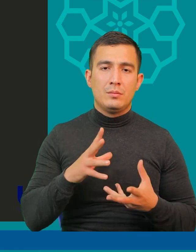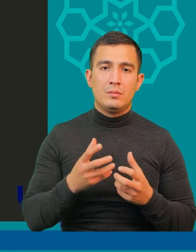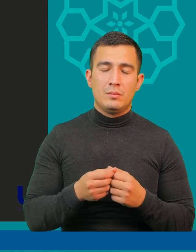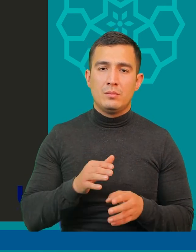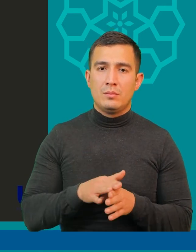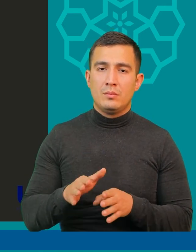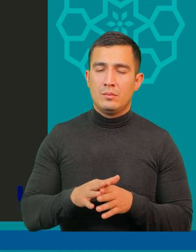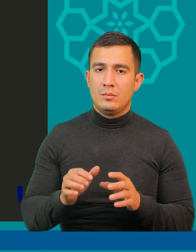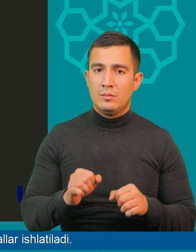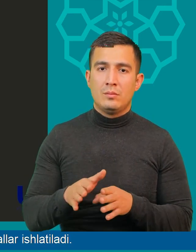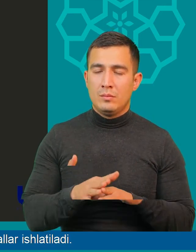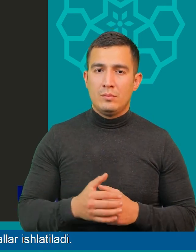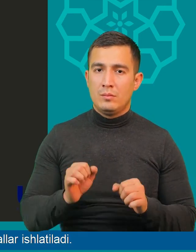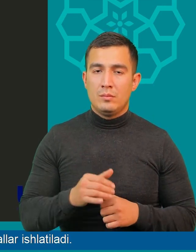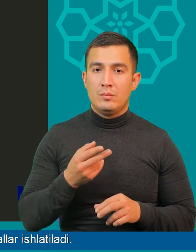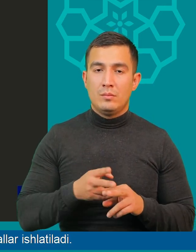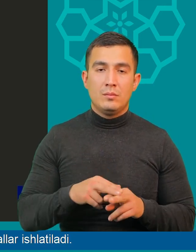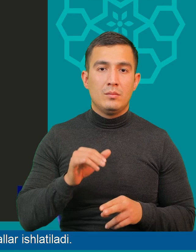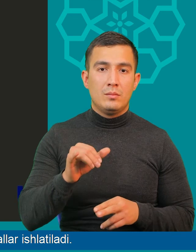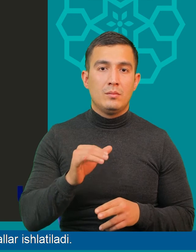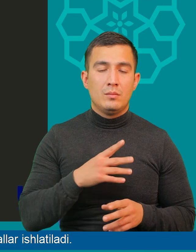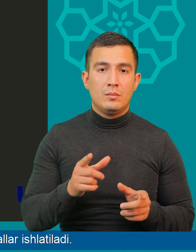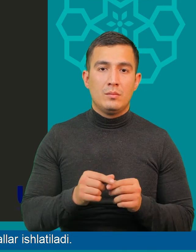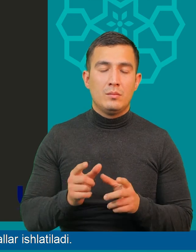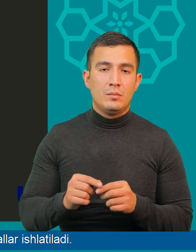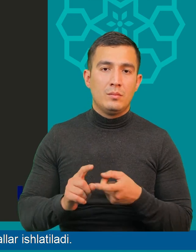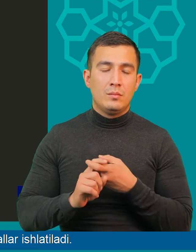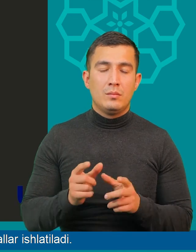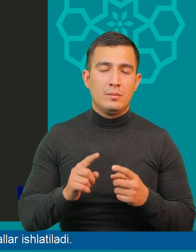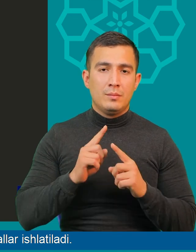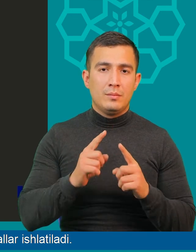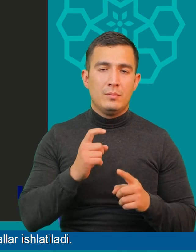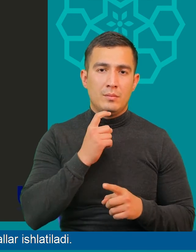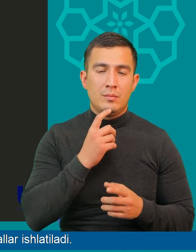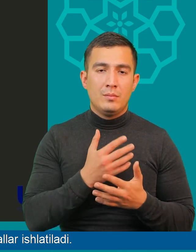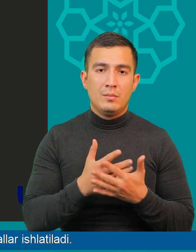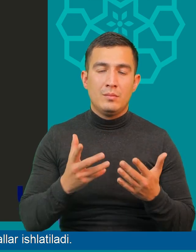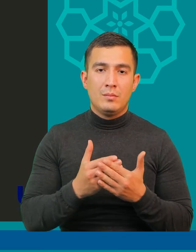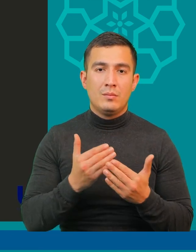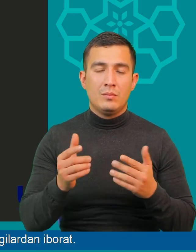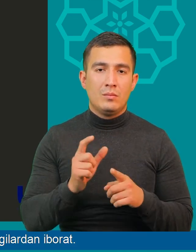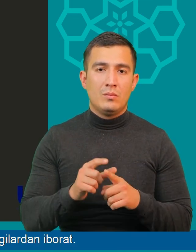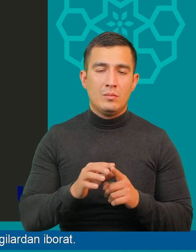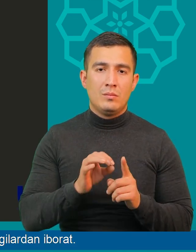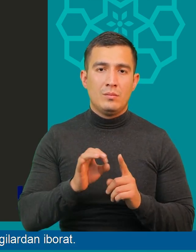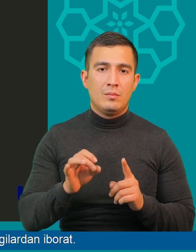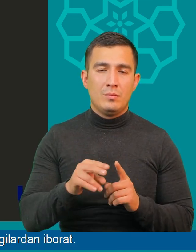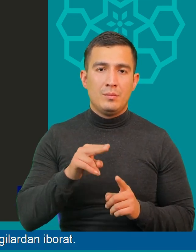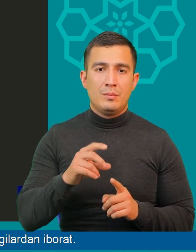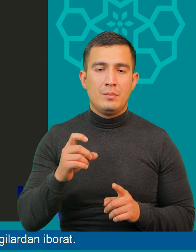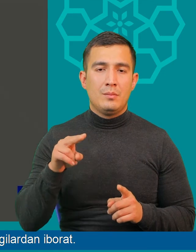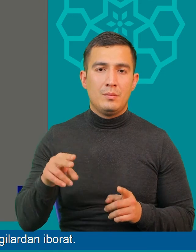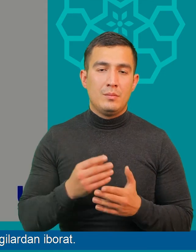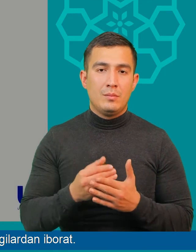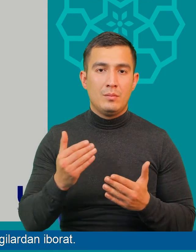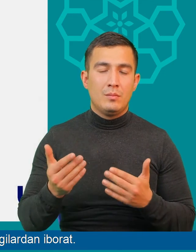bajarib ketishimiz mumkin. Ularni bir-biri bilan bog'lash uchun esa mantiqiy amallar ishlatiladi. PHP dasturlash